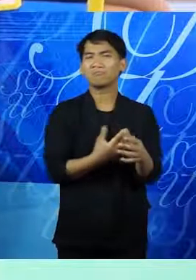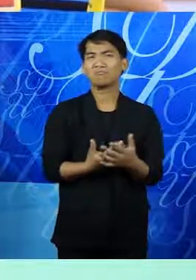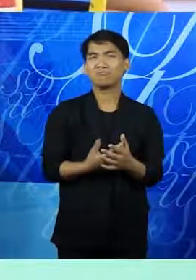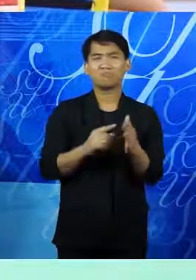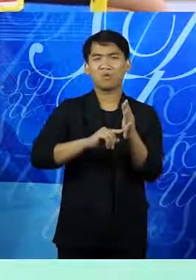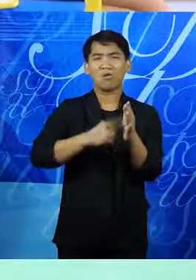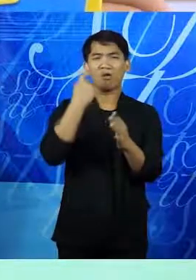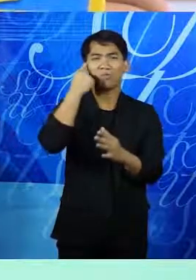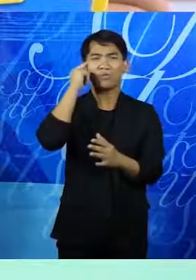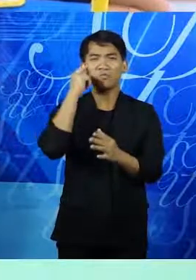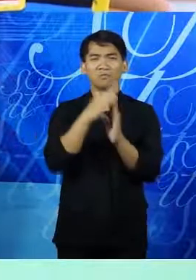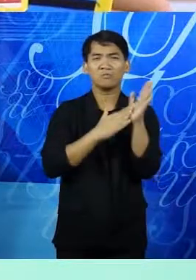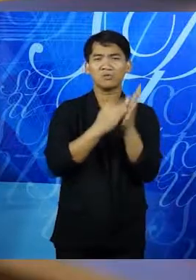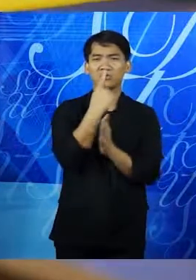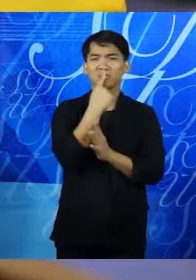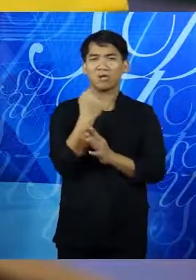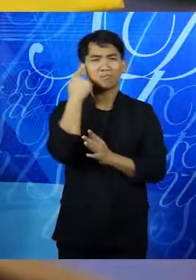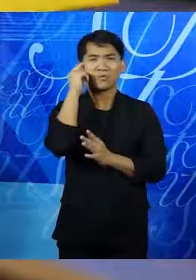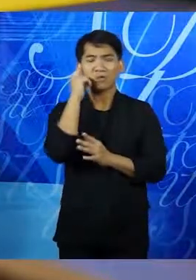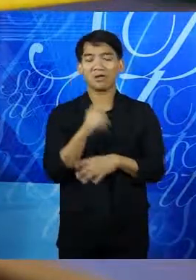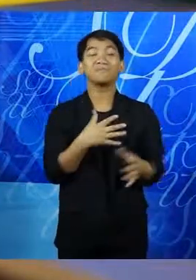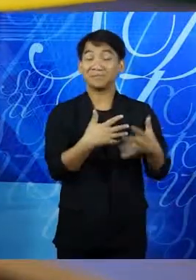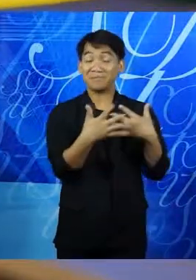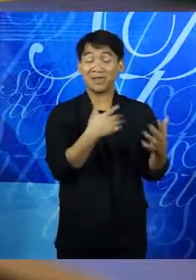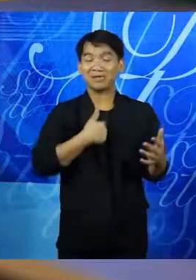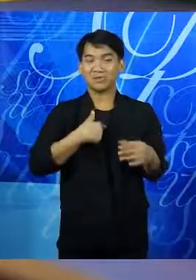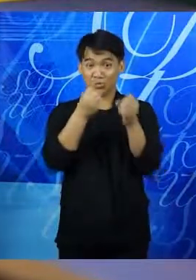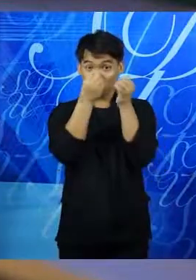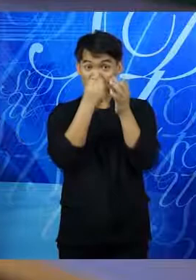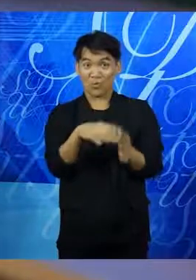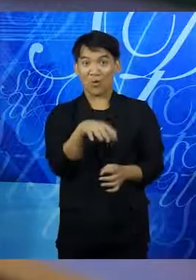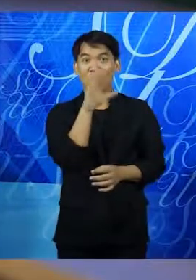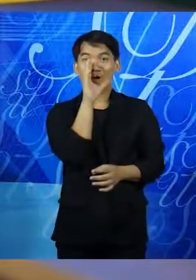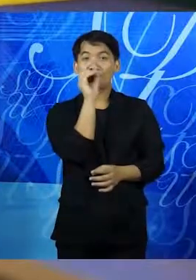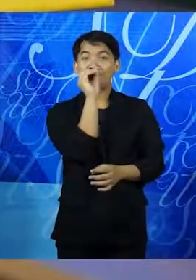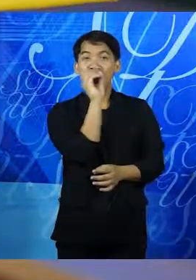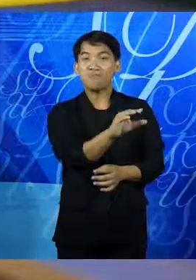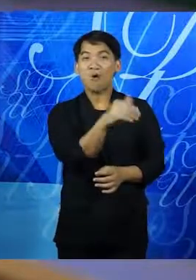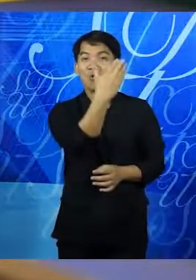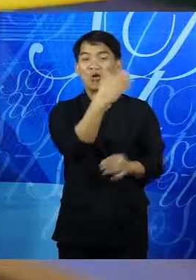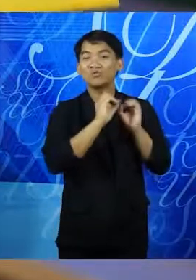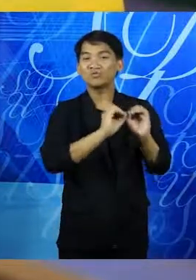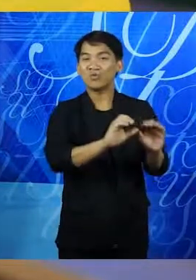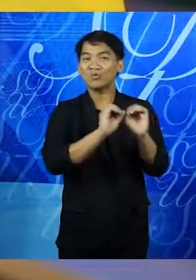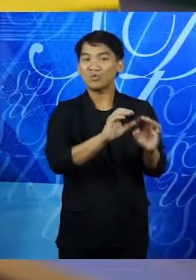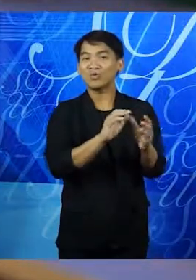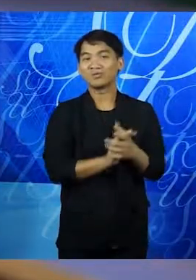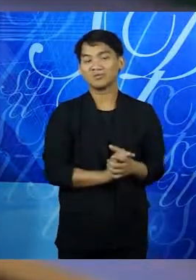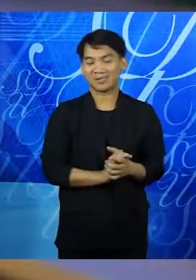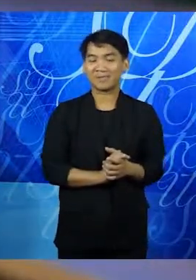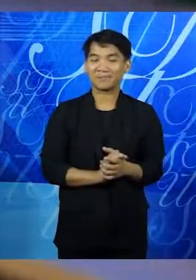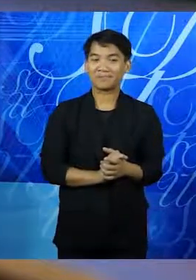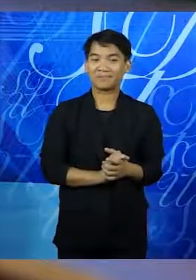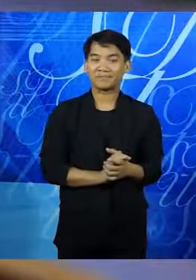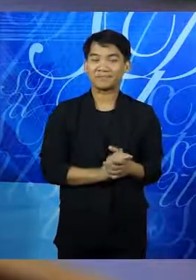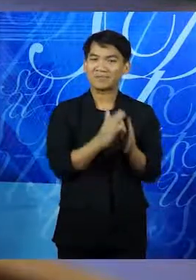สีแดงก็ไม่เป็นไรคุณครูก็พูดไปก่อนแล้วพอที่เด็กพูดได้เนี่ยนะคะก็จะสามารถที่จะพูดสีตามไ